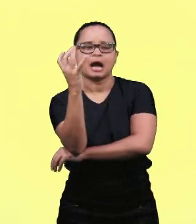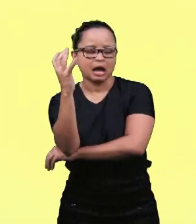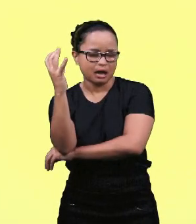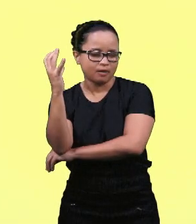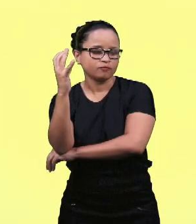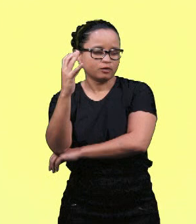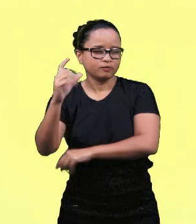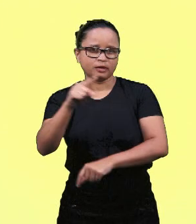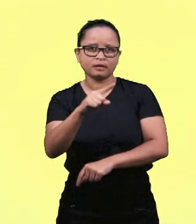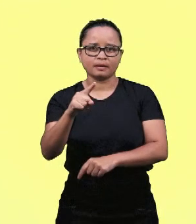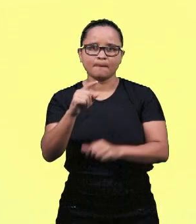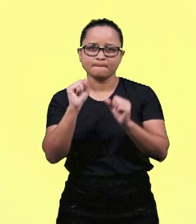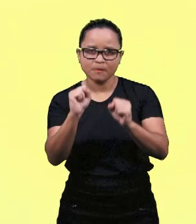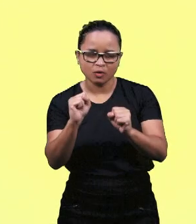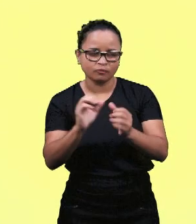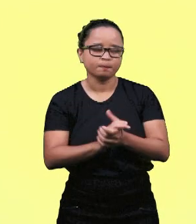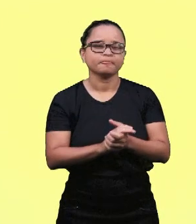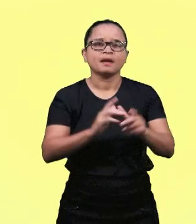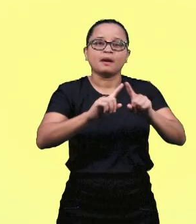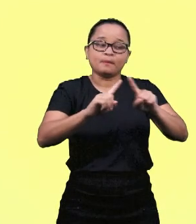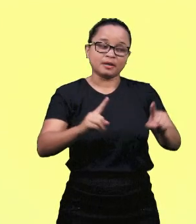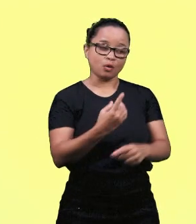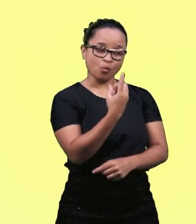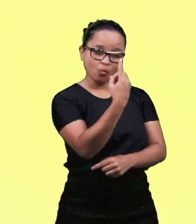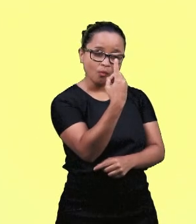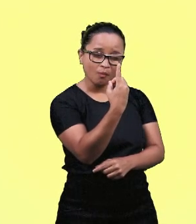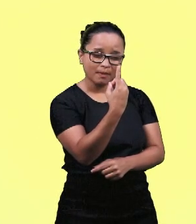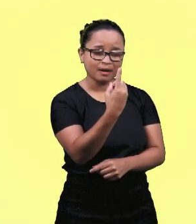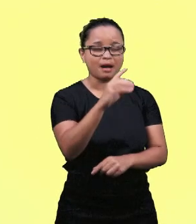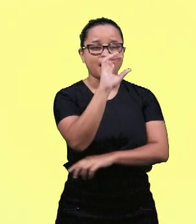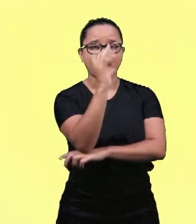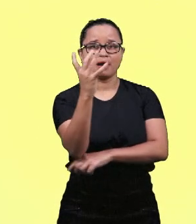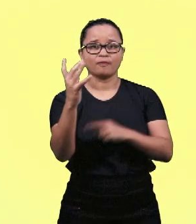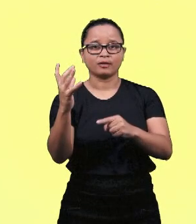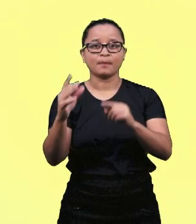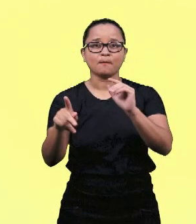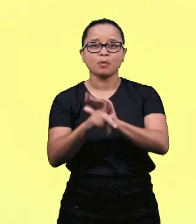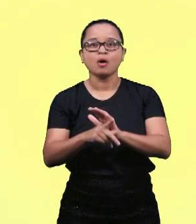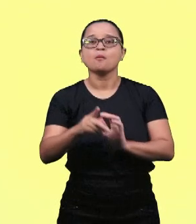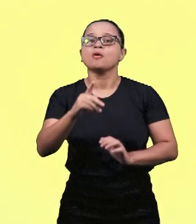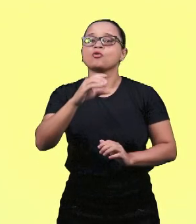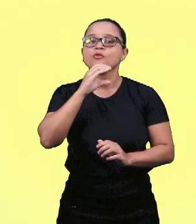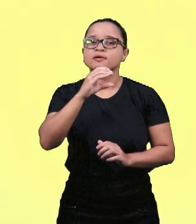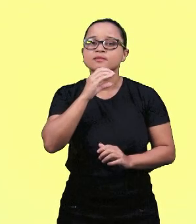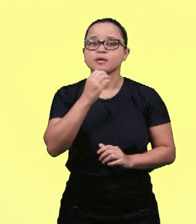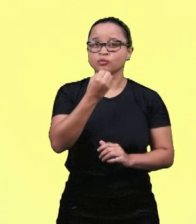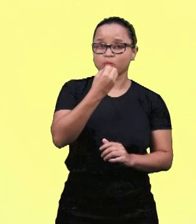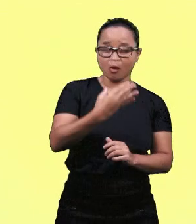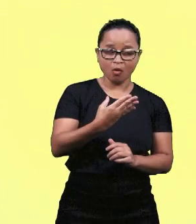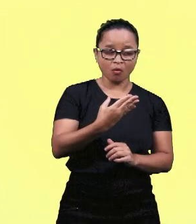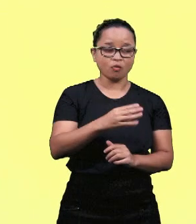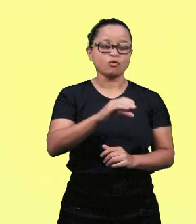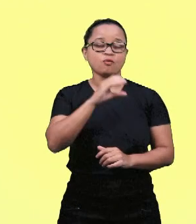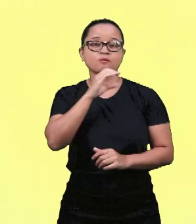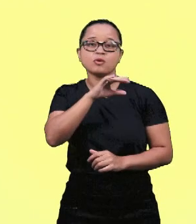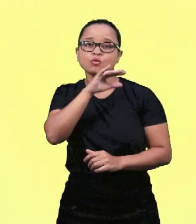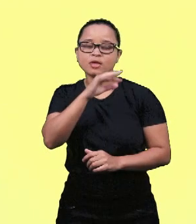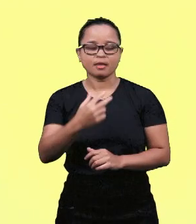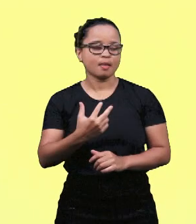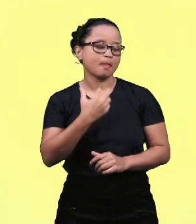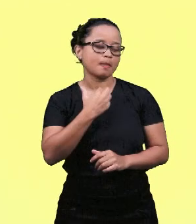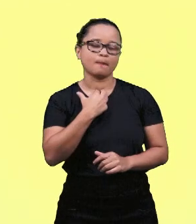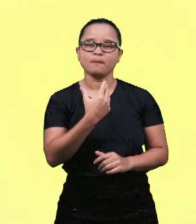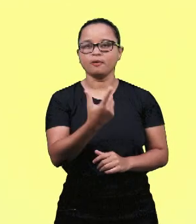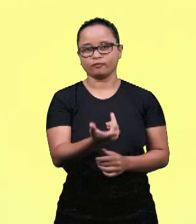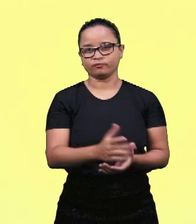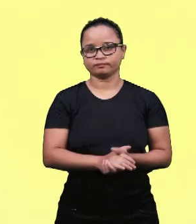il y avait un ordre. De l'arbre de la connaissance du bien et du mal, vous ne pouvez pas manger. Prête attention. Dieu